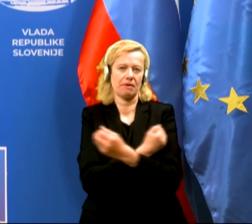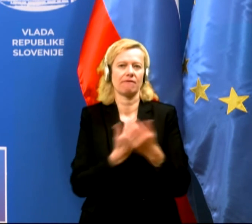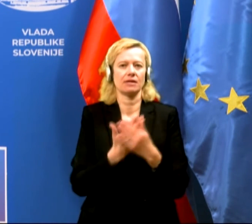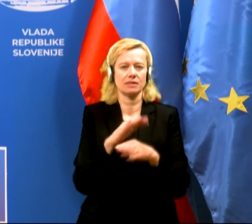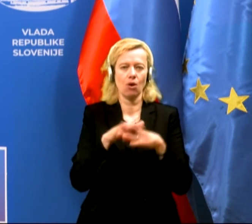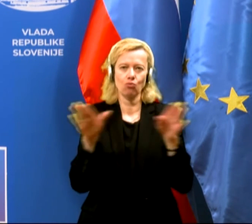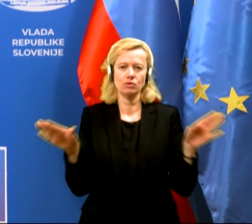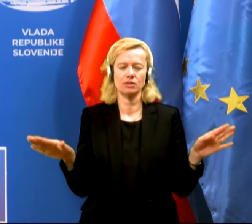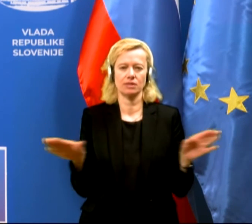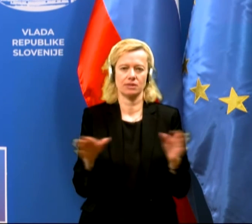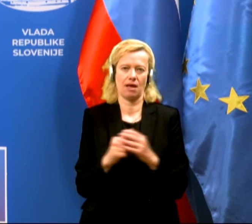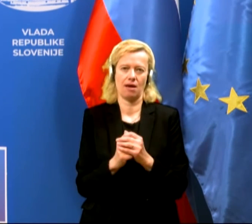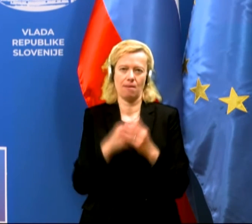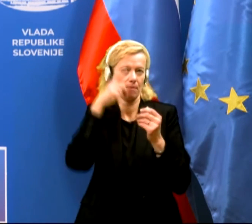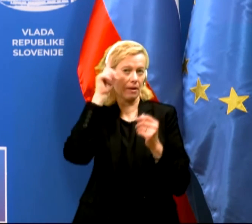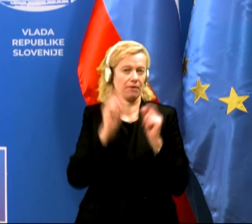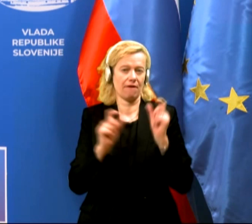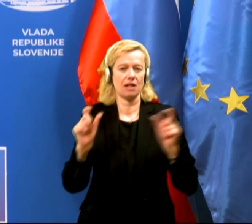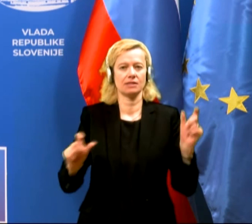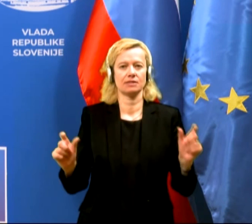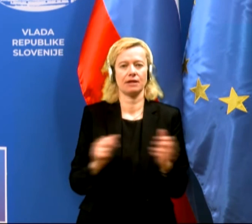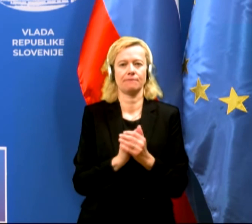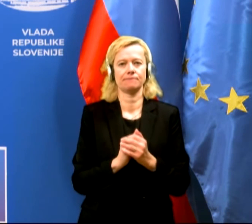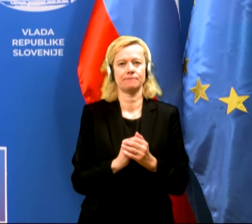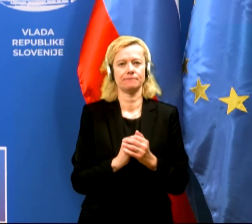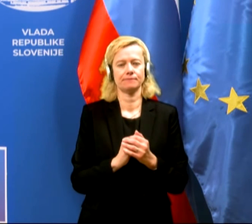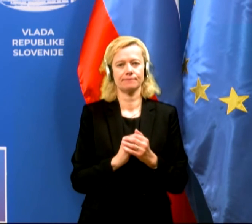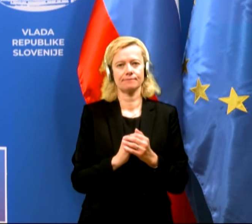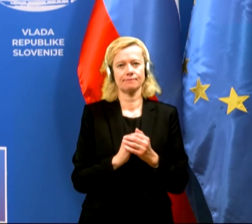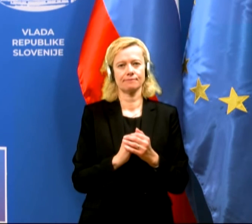vse prebivalce.